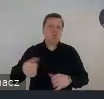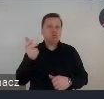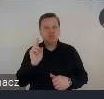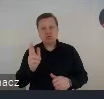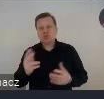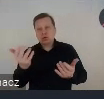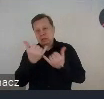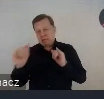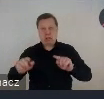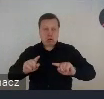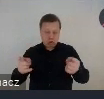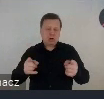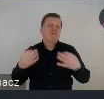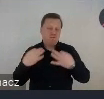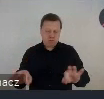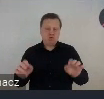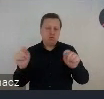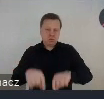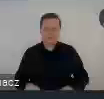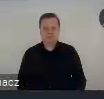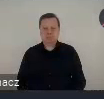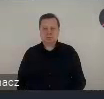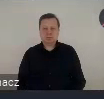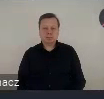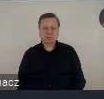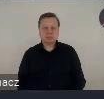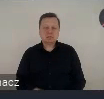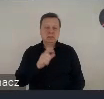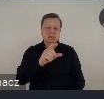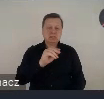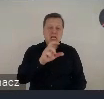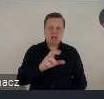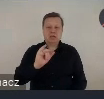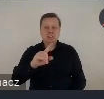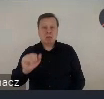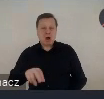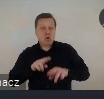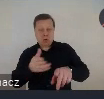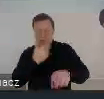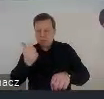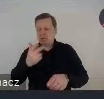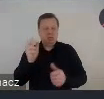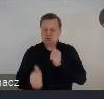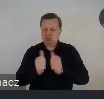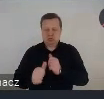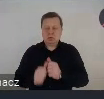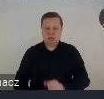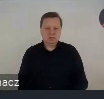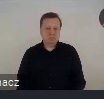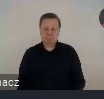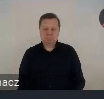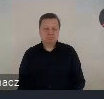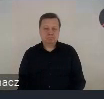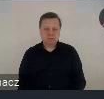z innych organizacji niż cechy i izby. Natomiast nie da się ukryć, że